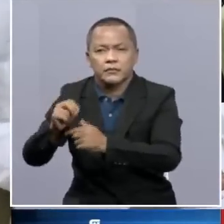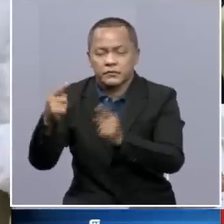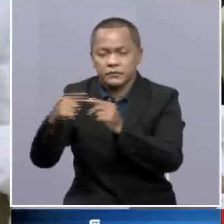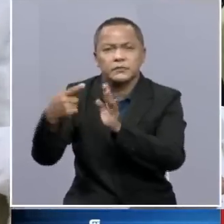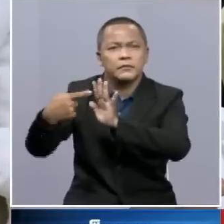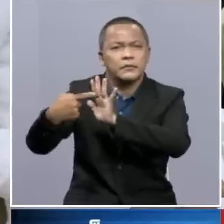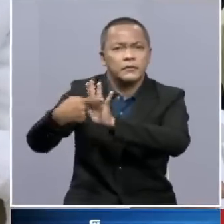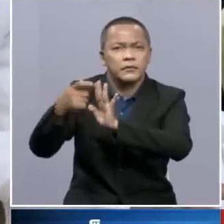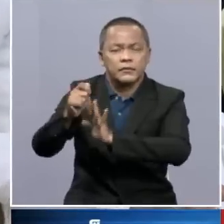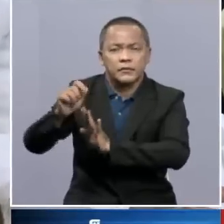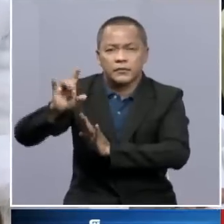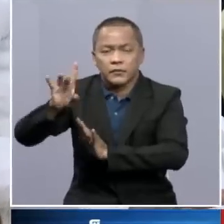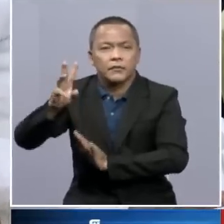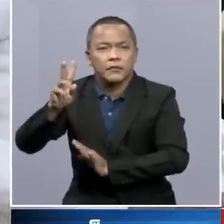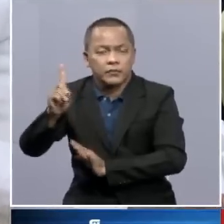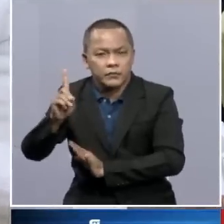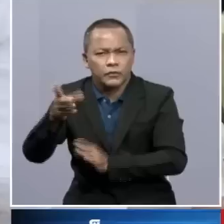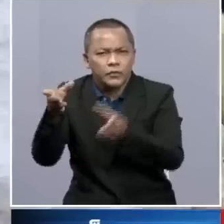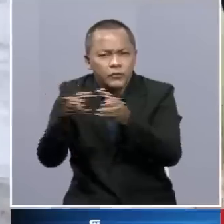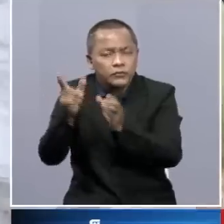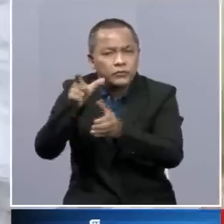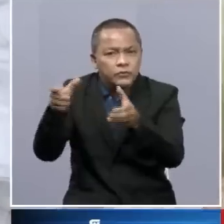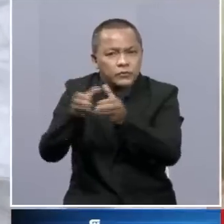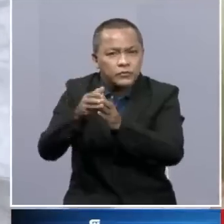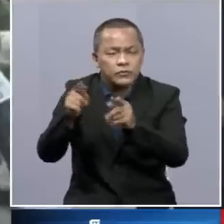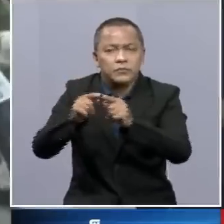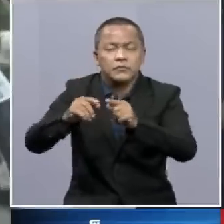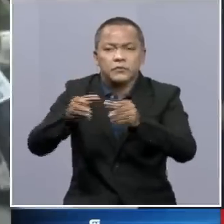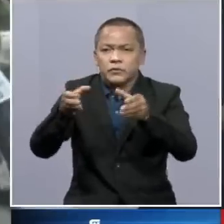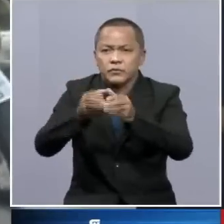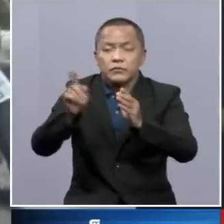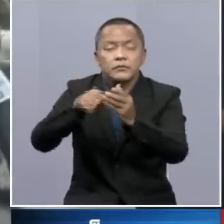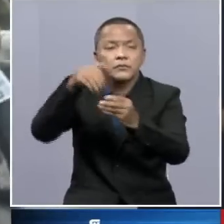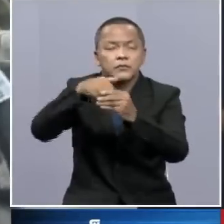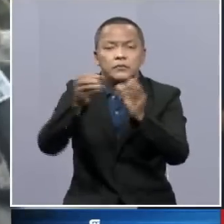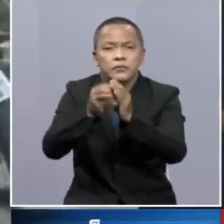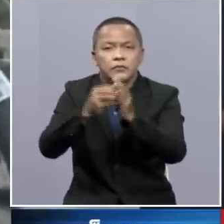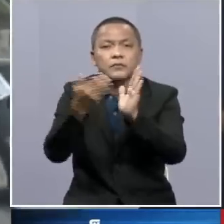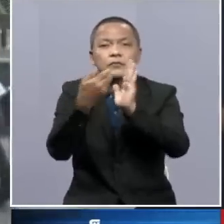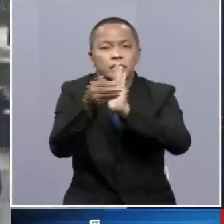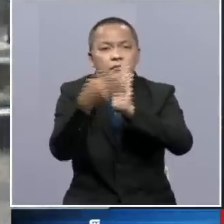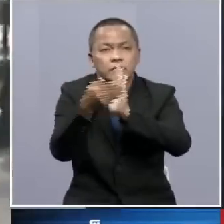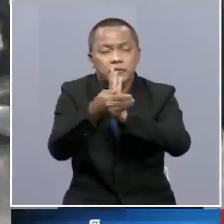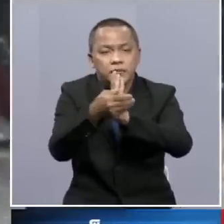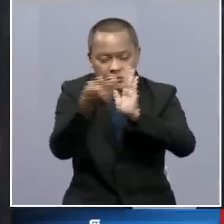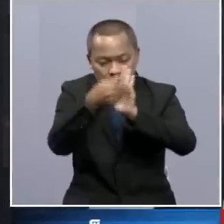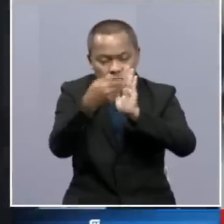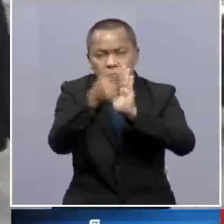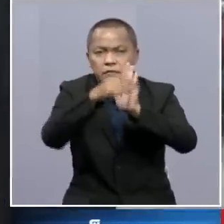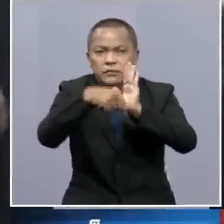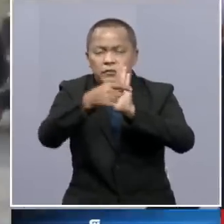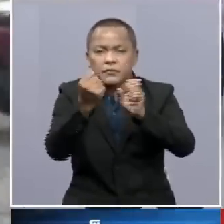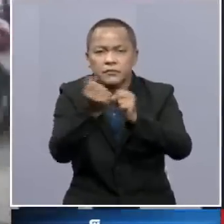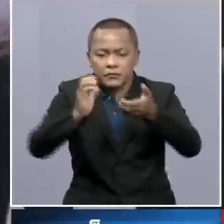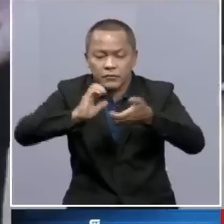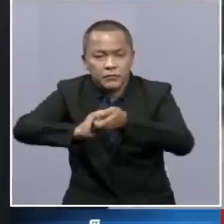ะบิ๊กแอสเนี่ยถือว่าเป็นคนที่มีฐานเสียงโดยเฉพาะในพื้นที่ภาคอีสานใต้อ่ะ ครับแล้วมันจะไปทับกับท